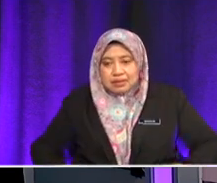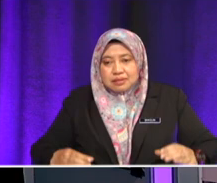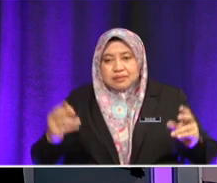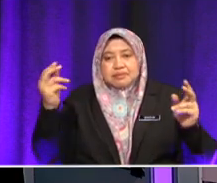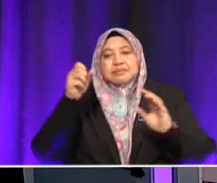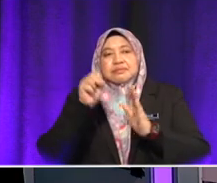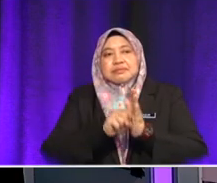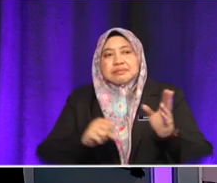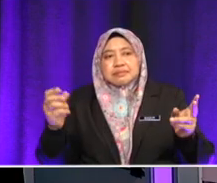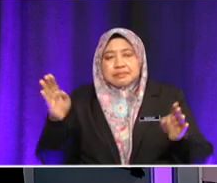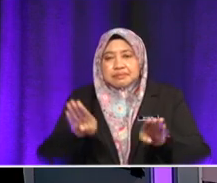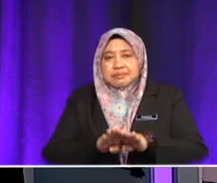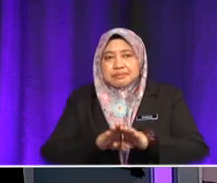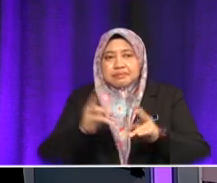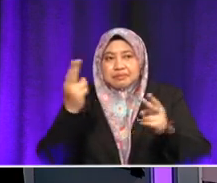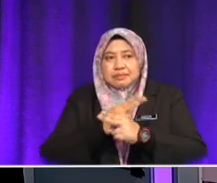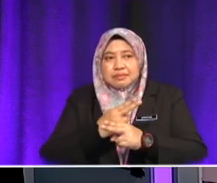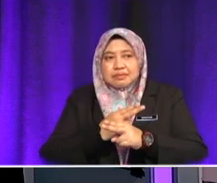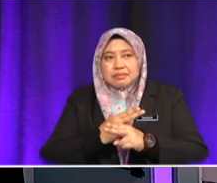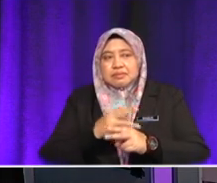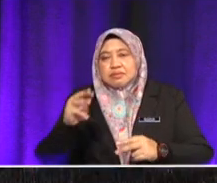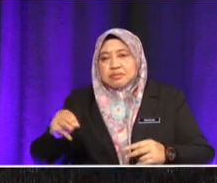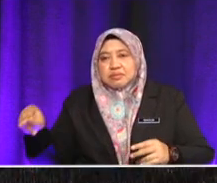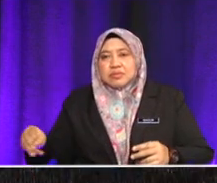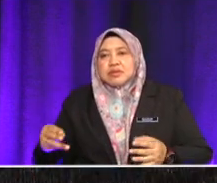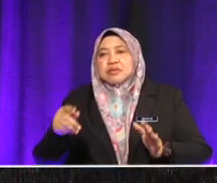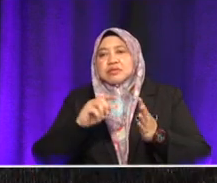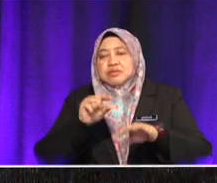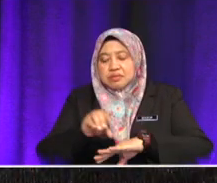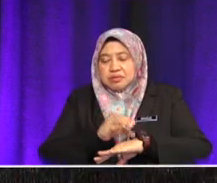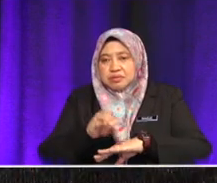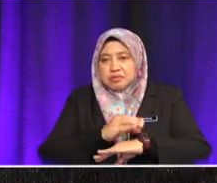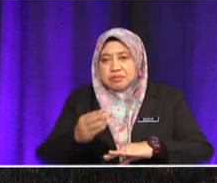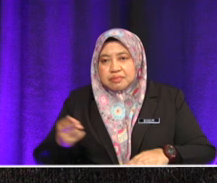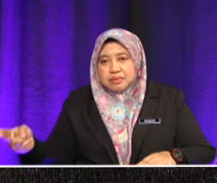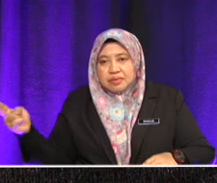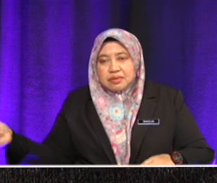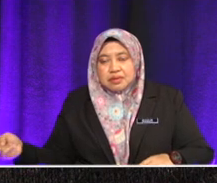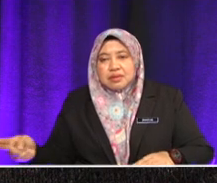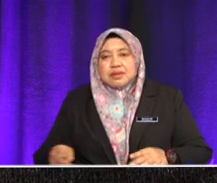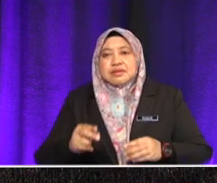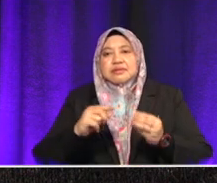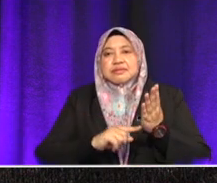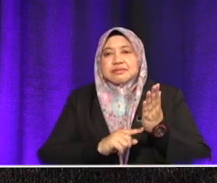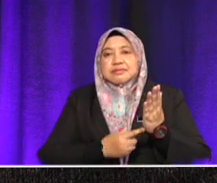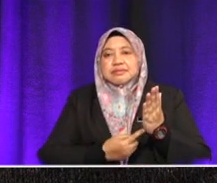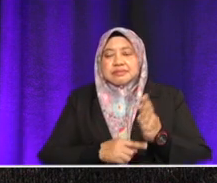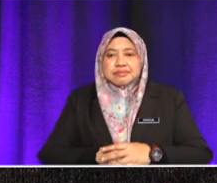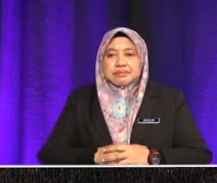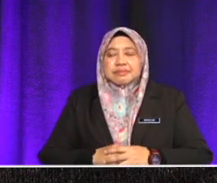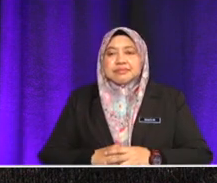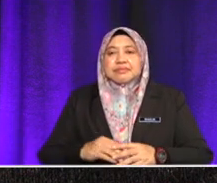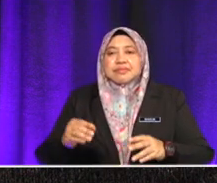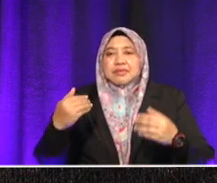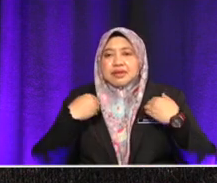teks ini murid ini hanya menggunakan semula bahan itu 100-100 tampil sembarang perubahan jadi ada